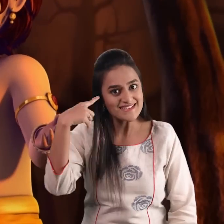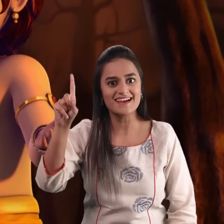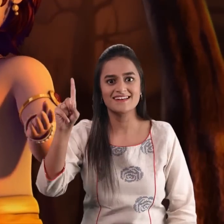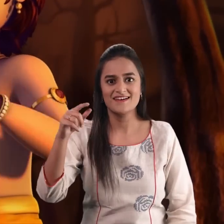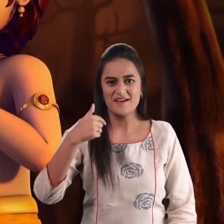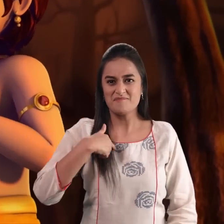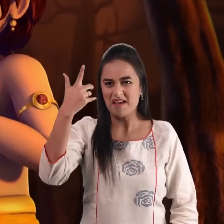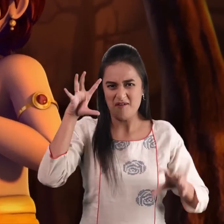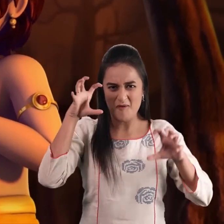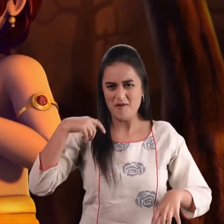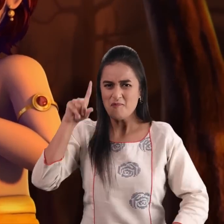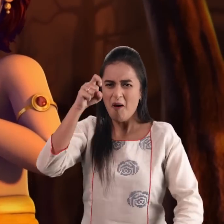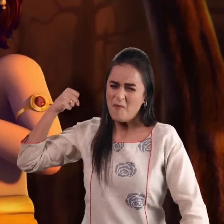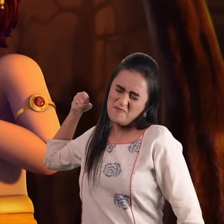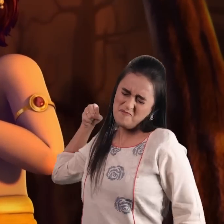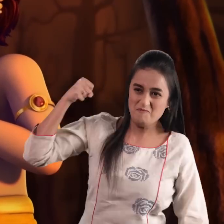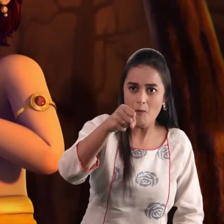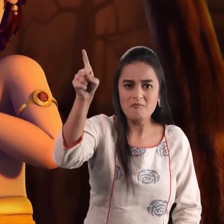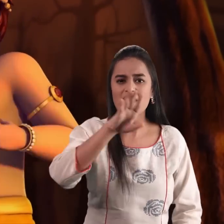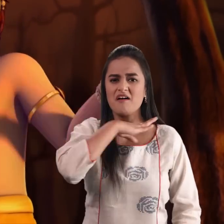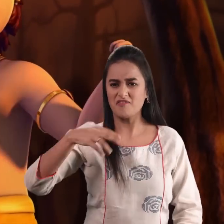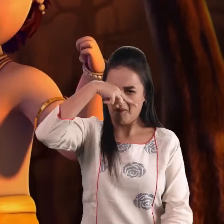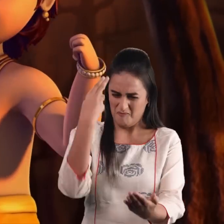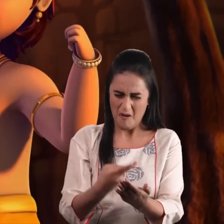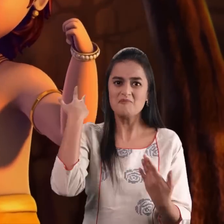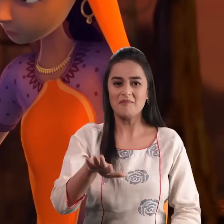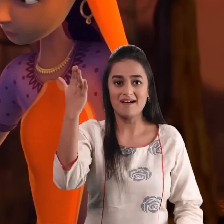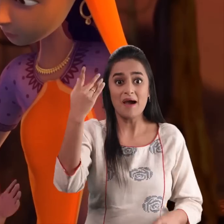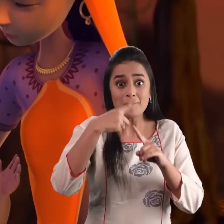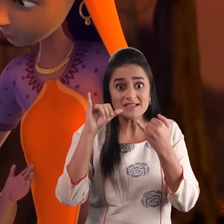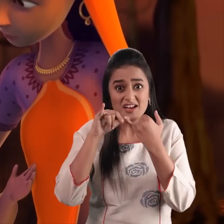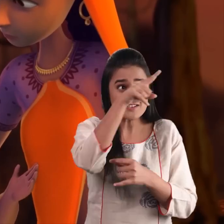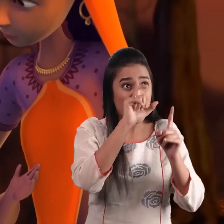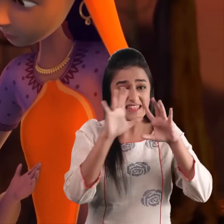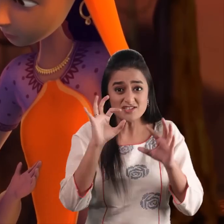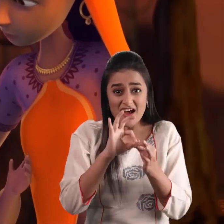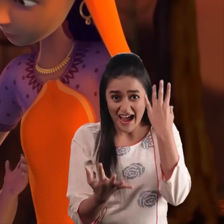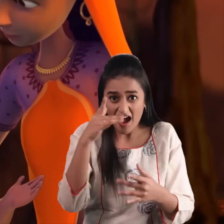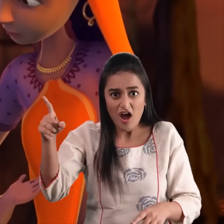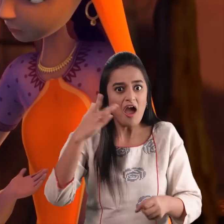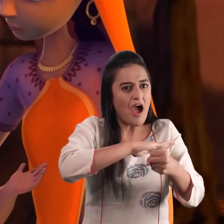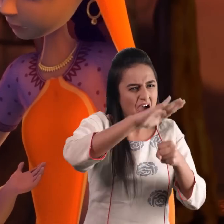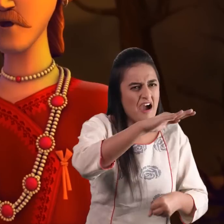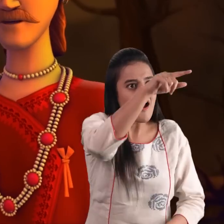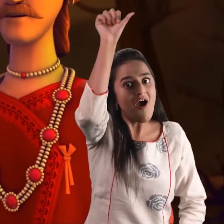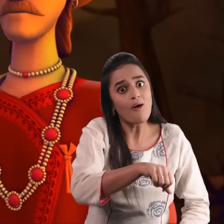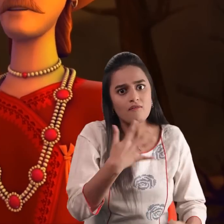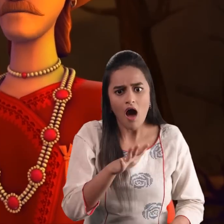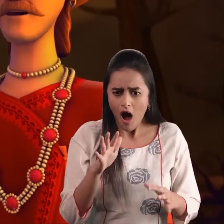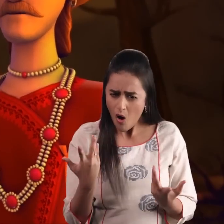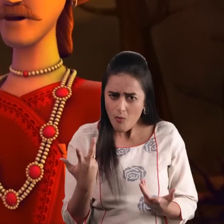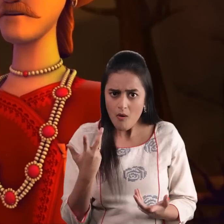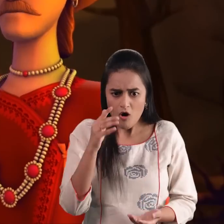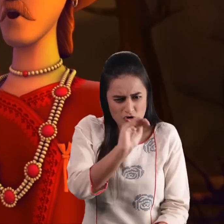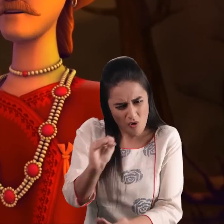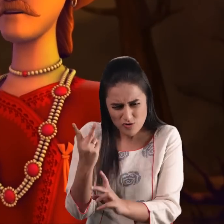बिल्कुल, मैंने राक्षस प्रलंबसुर को धूल चटा दी बस एक मुक्के में। और कृष्णा से वो भयानक अग्नि दैत्य हार गया। ये कैसे हुआ